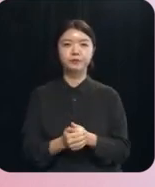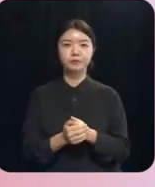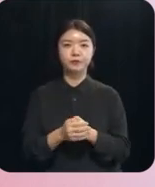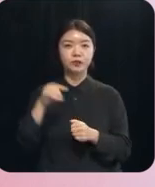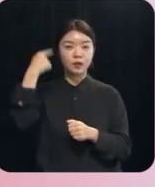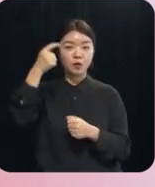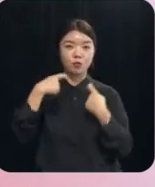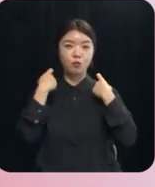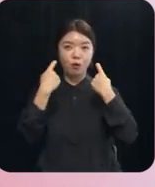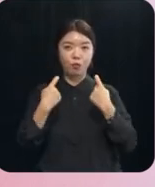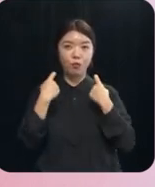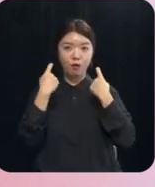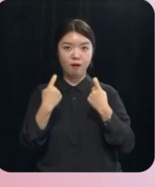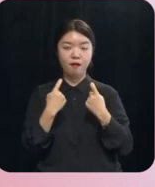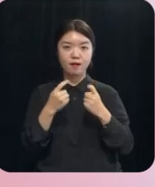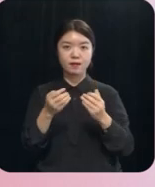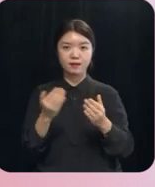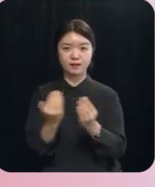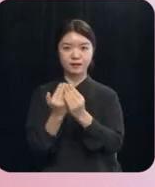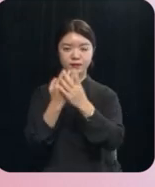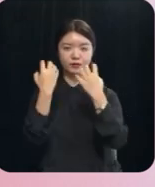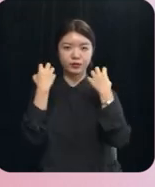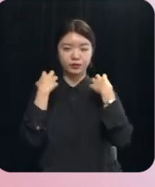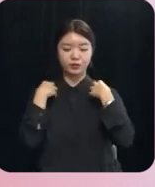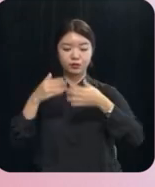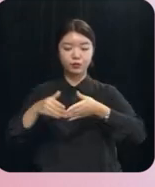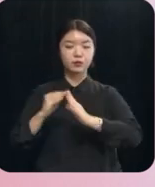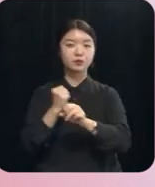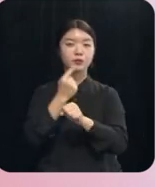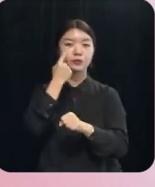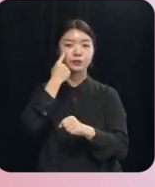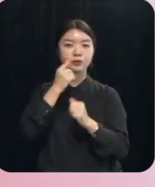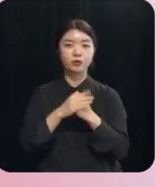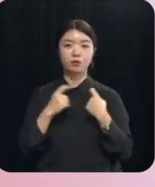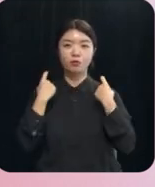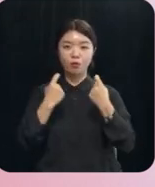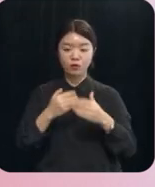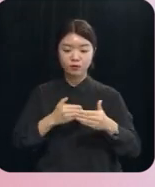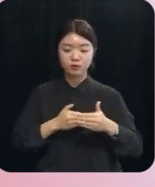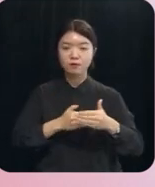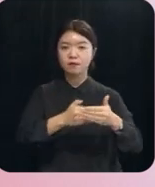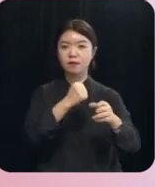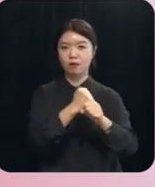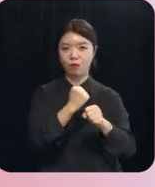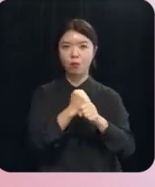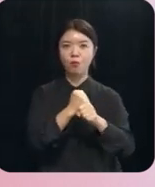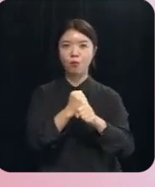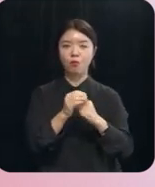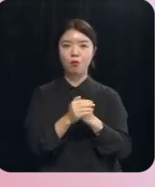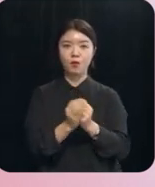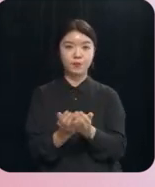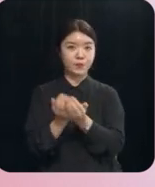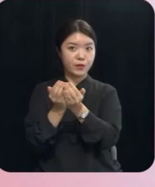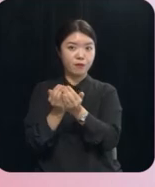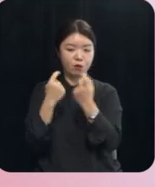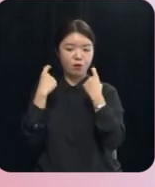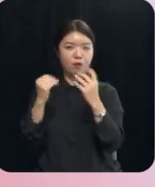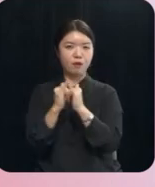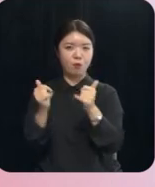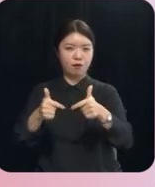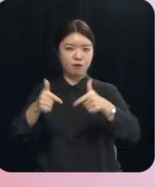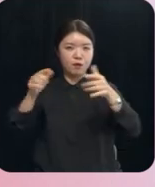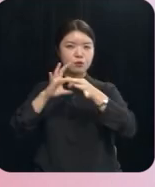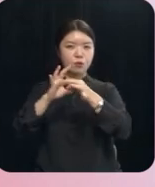다음에 관광진흥청을 유치하겠습니다. 관광산업을 진흥시키고 크루즈 관광객을 확대를